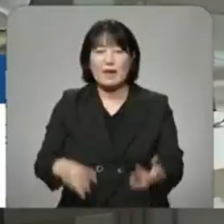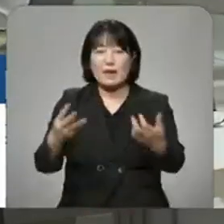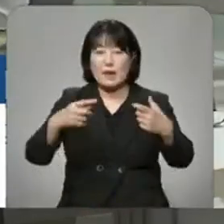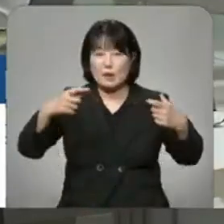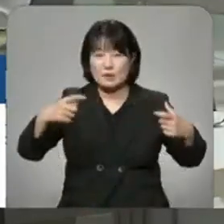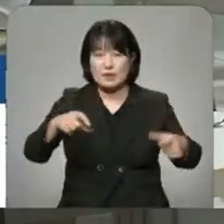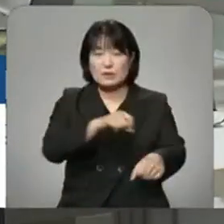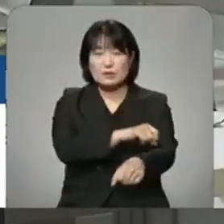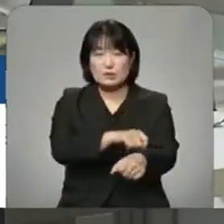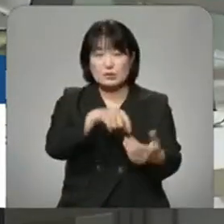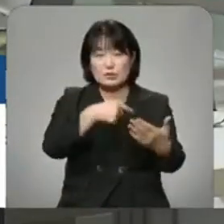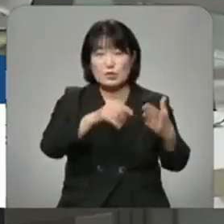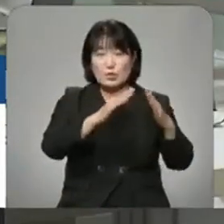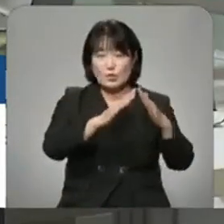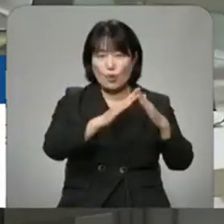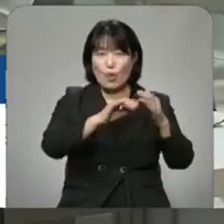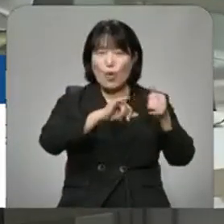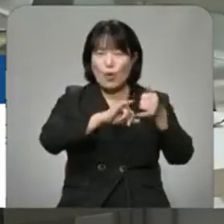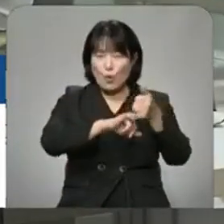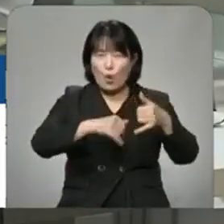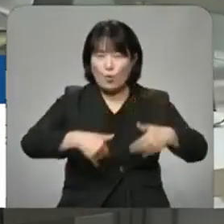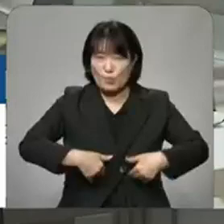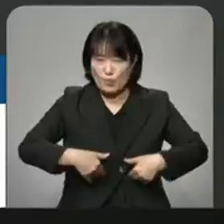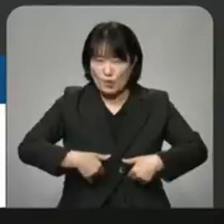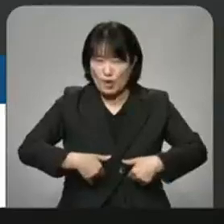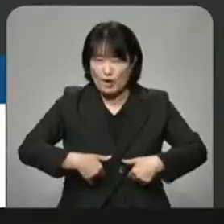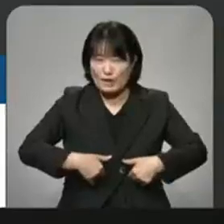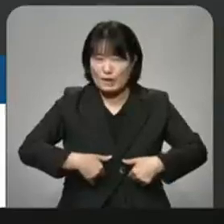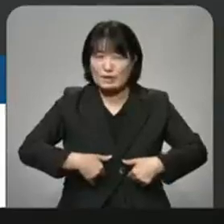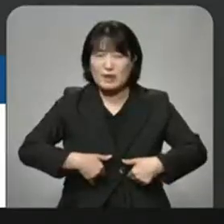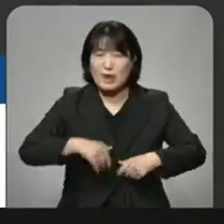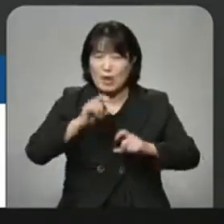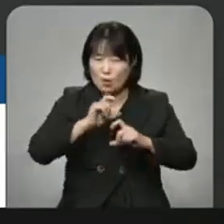특수교육에서 왜 필요한지에 대한 철저한 고민과